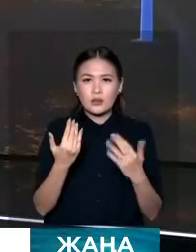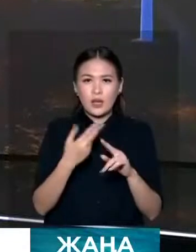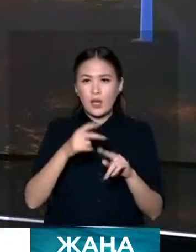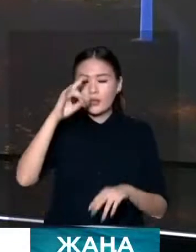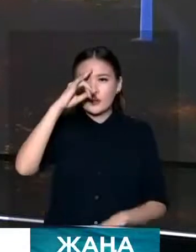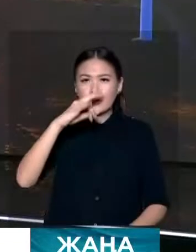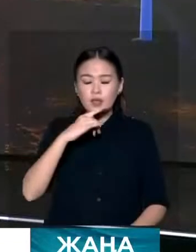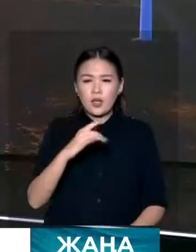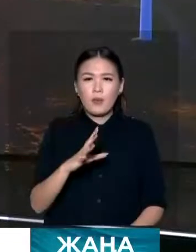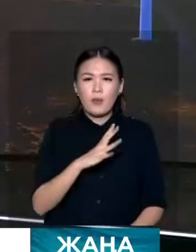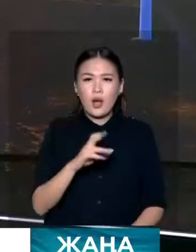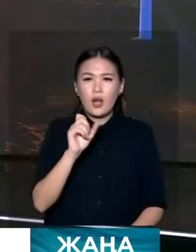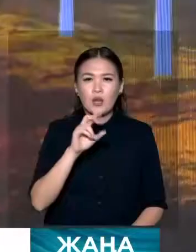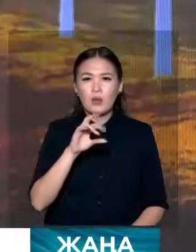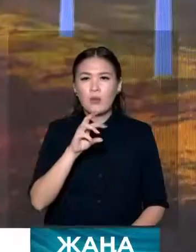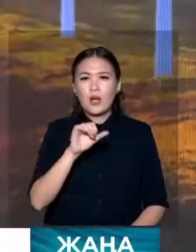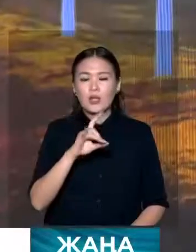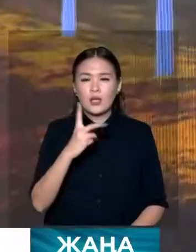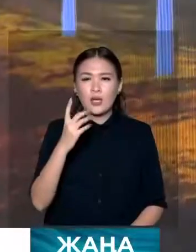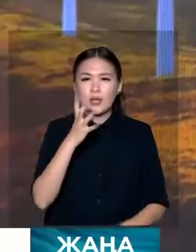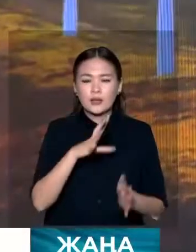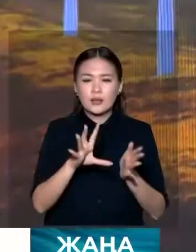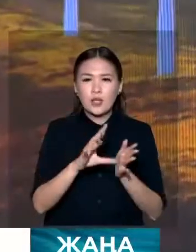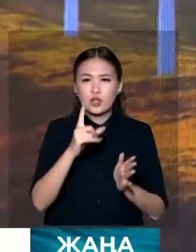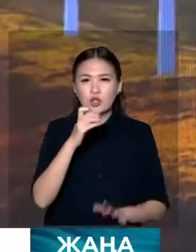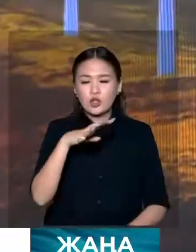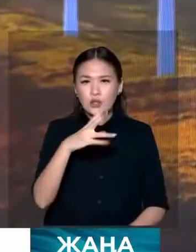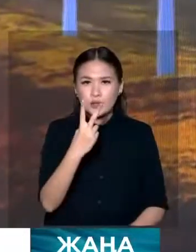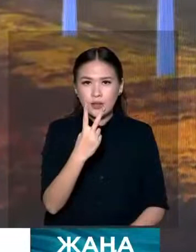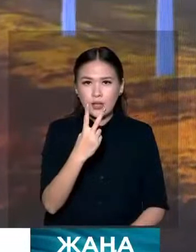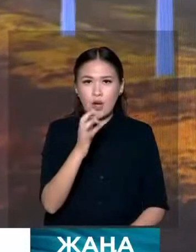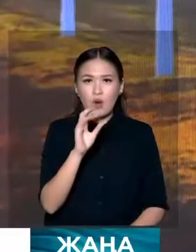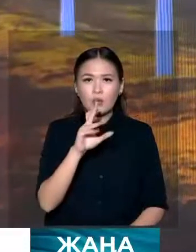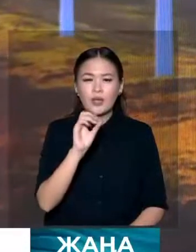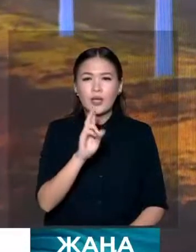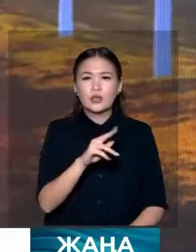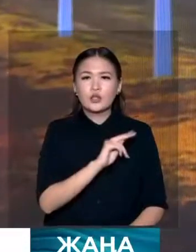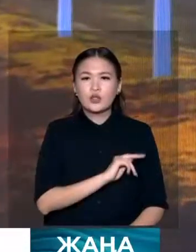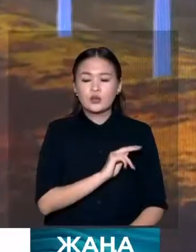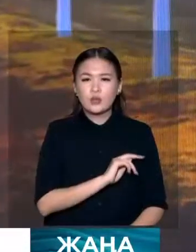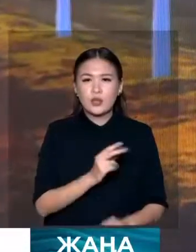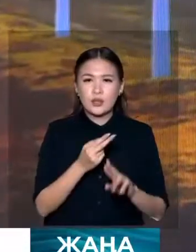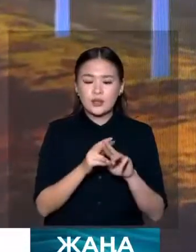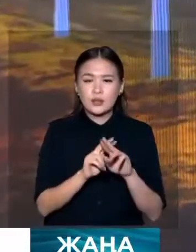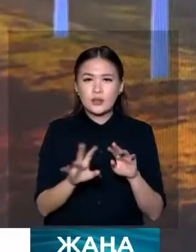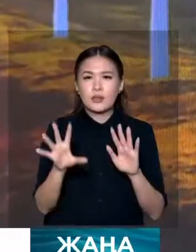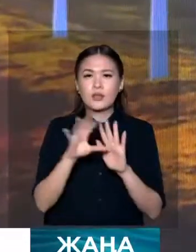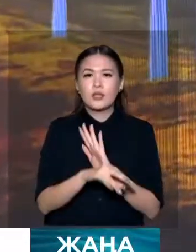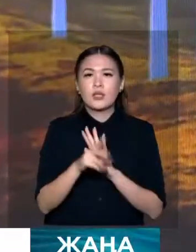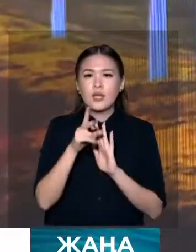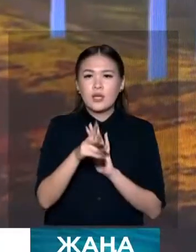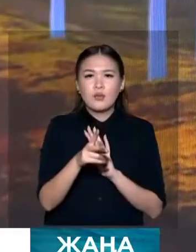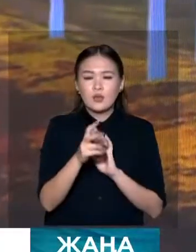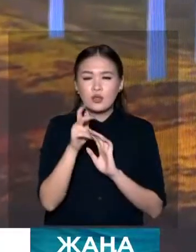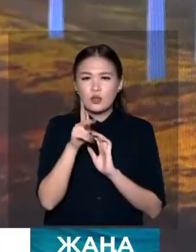Қазақстанда баламалы энергия көздеріне 142 объект жұмыс істеп жатыр. Шамамен 2300